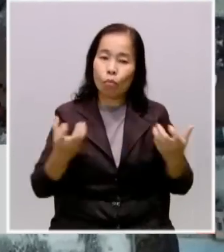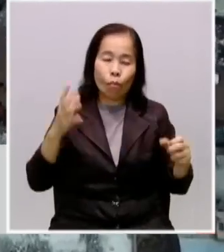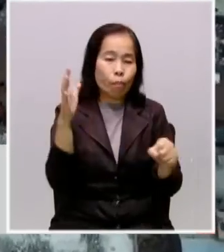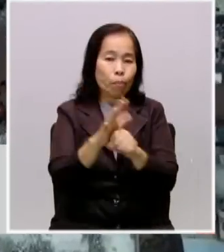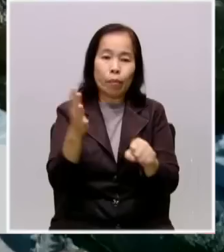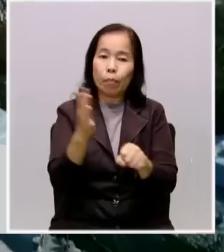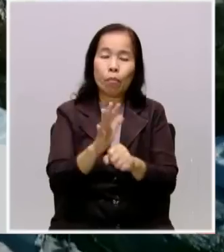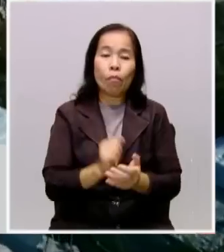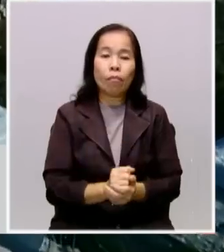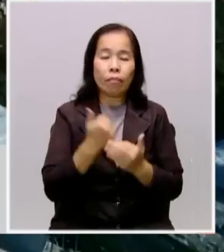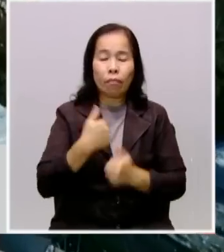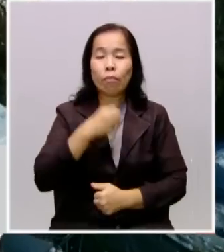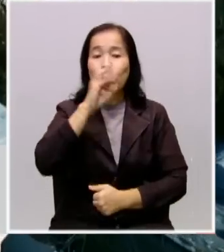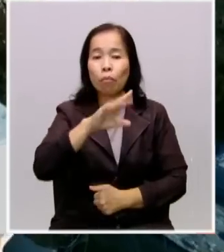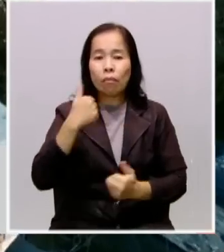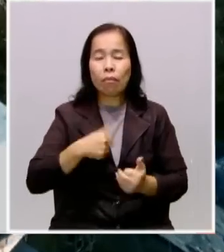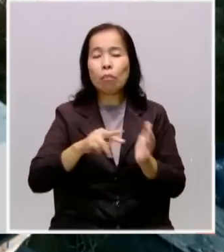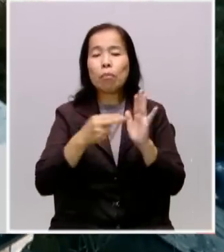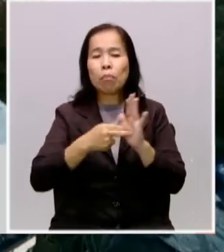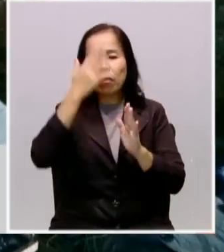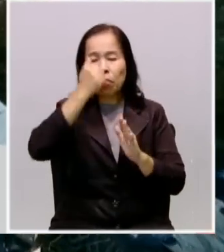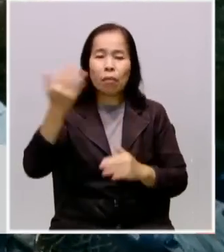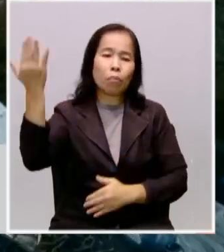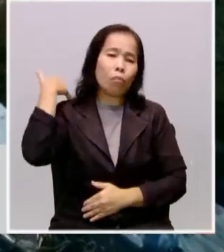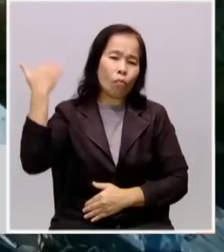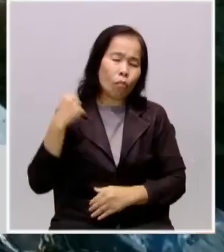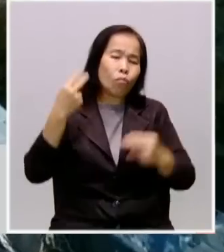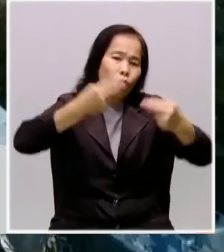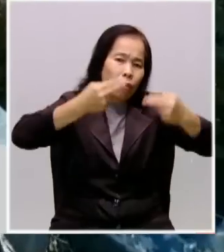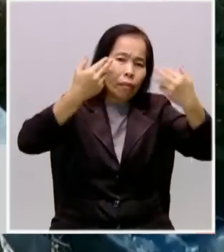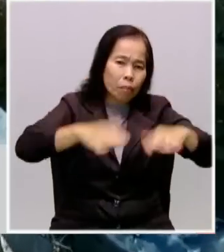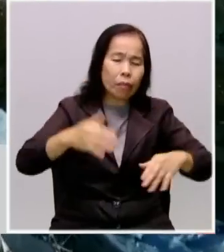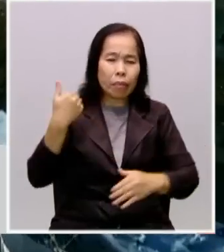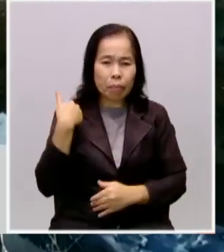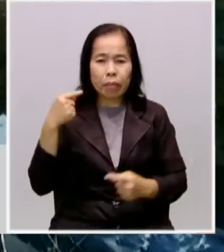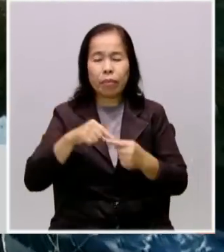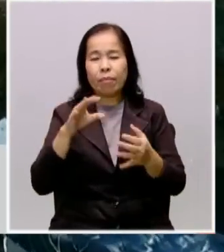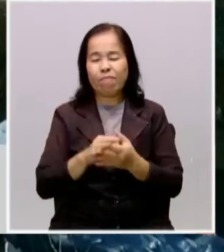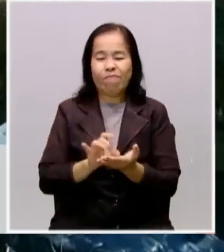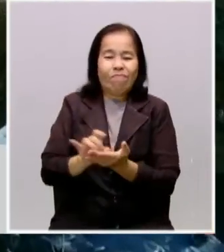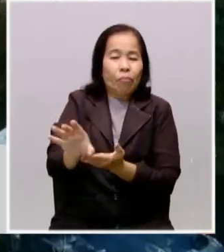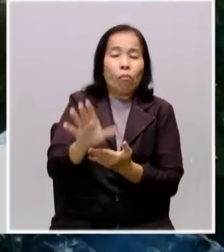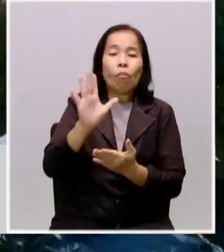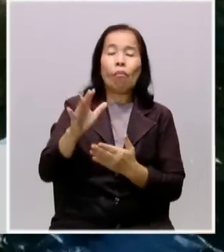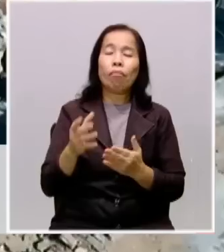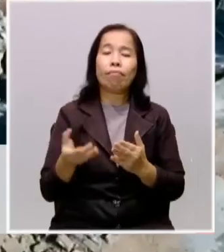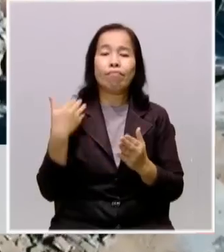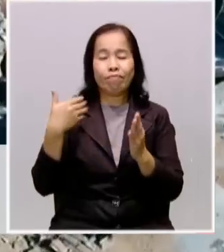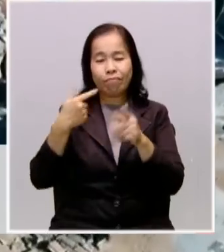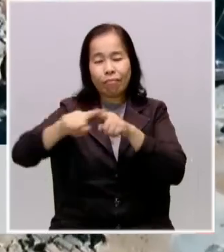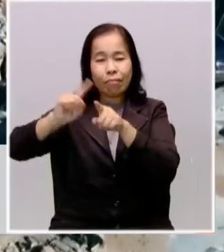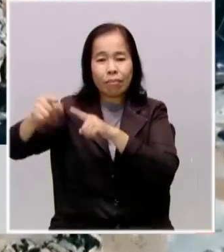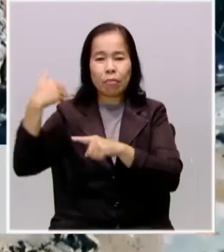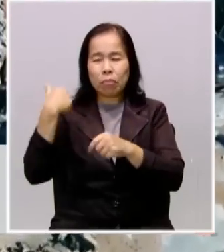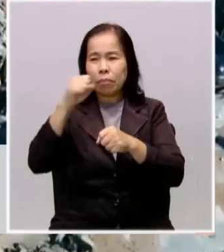ภัยแต่กล่าวโทษว่านั่นเกิดจากสงครามกลางเมืองในประเทศและการคว่ำบาตรของชาติตะวันตกมานานกว่าท